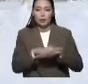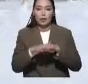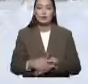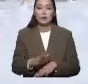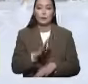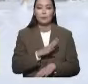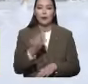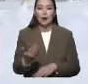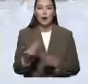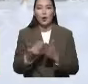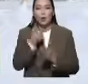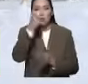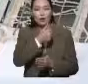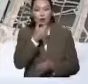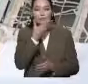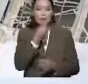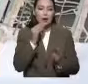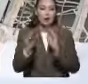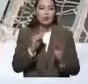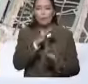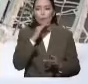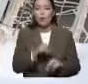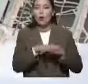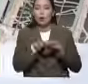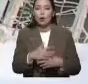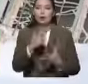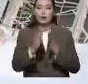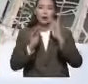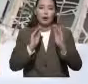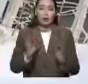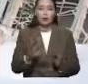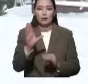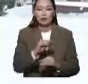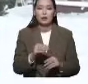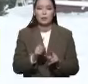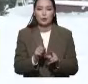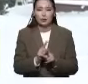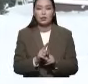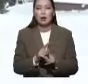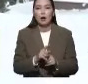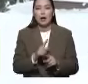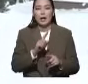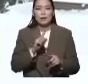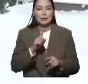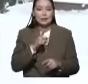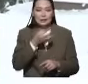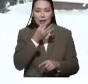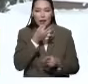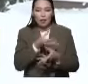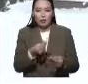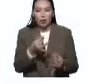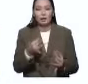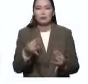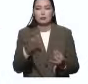сәнін келтіру үшін жыл сайын қыруар қаржы бөлінеді, бірақ қойылған шыршалардың көбі өртеніп немесе құлап жатқанын көз көрді. Осындайда миллиондаған